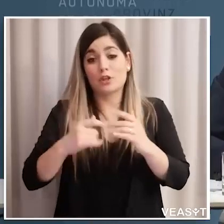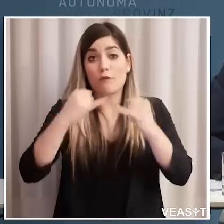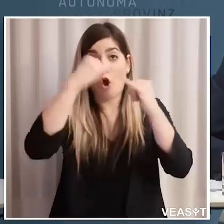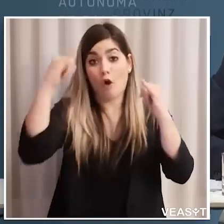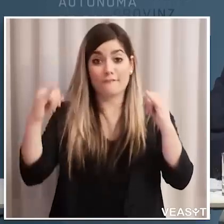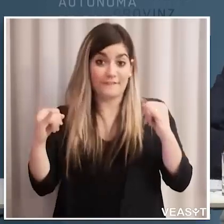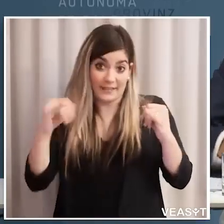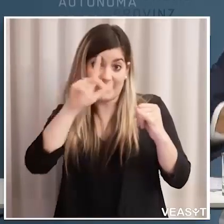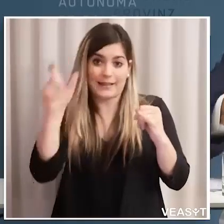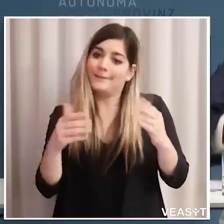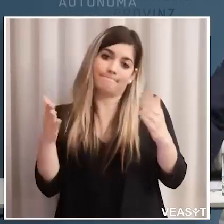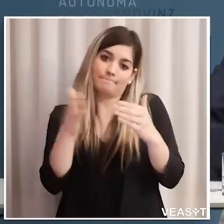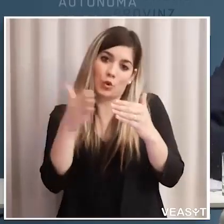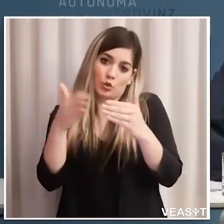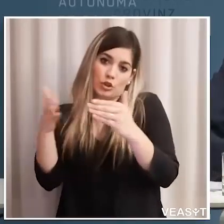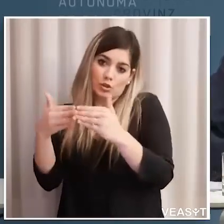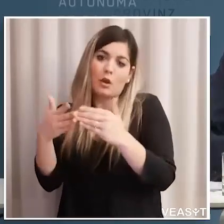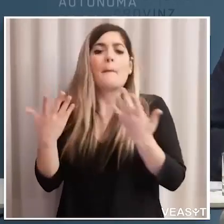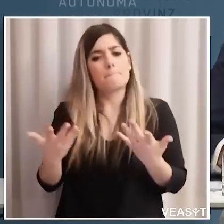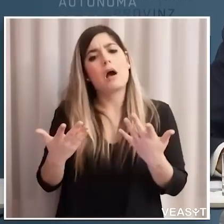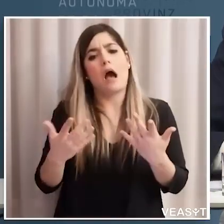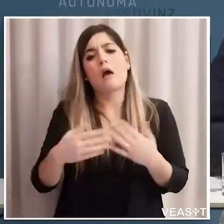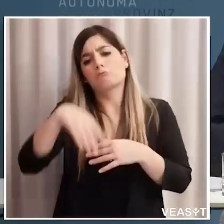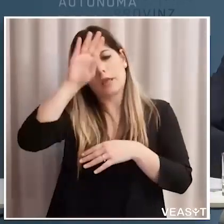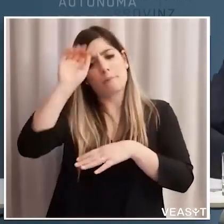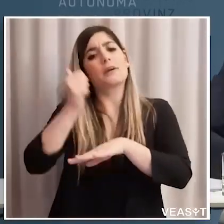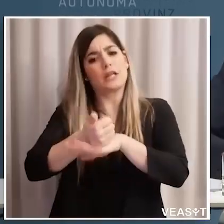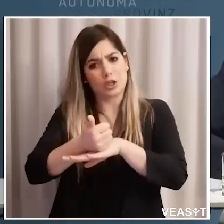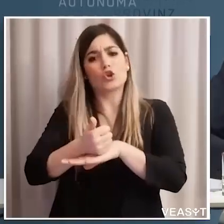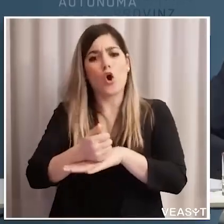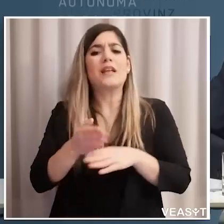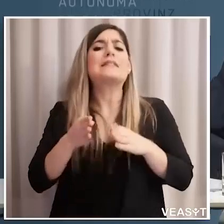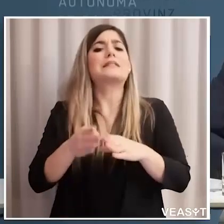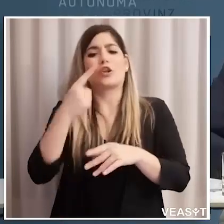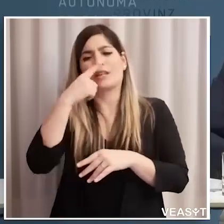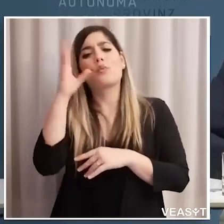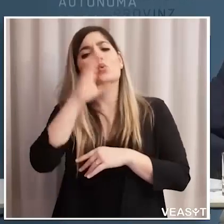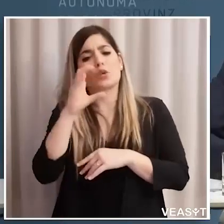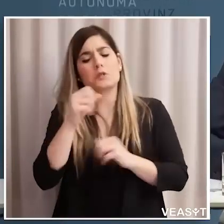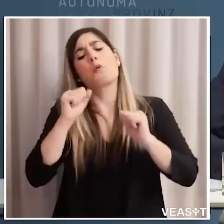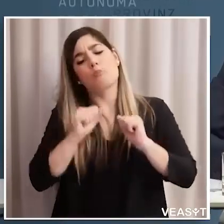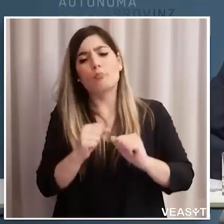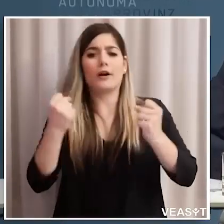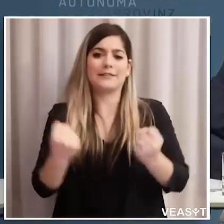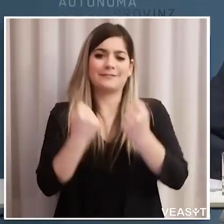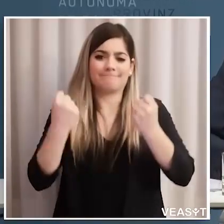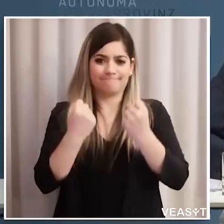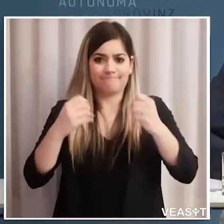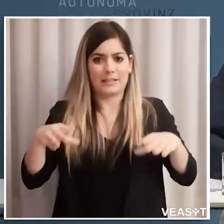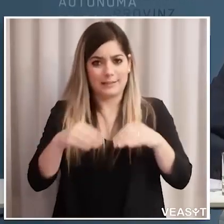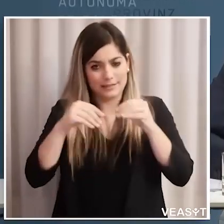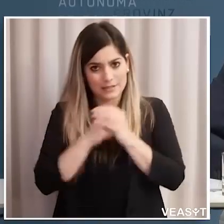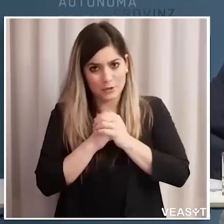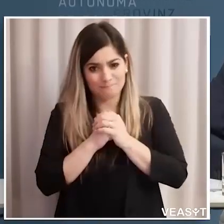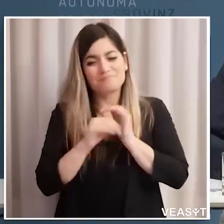confini. Comunque si possono preparare anche gli imprenditori del settore turistico. Ecco, questo aggiungo l'altro